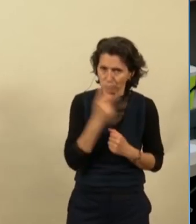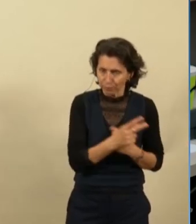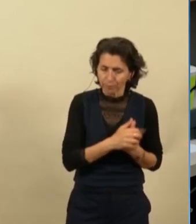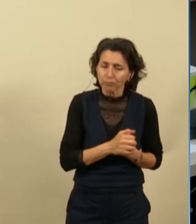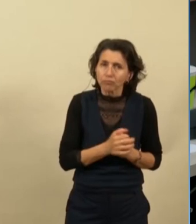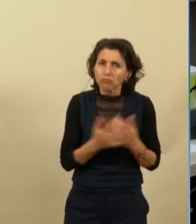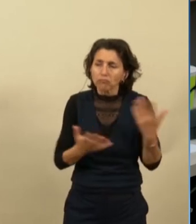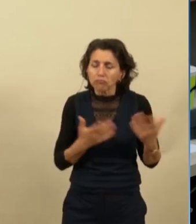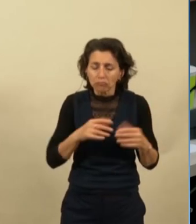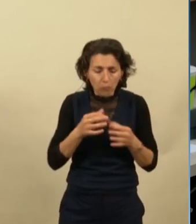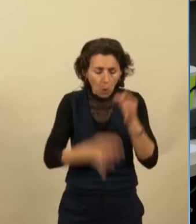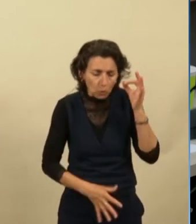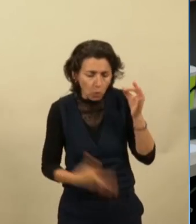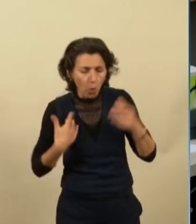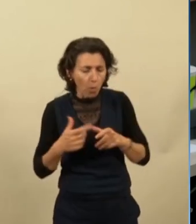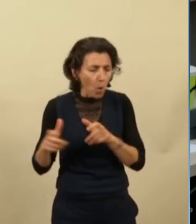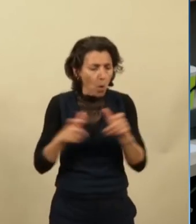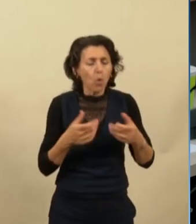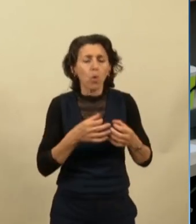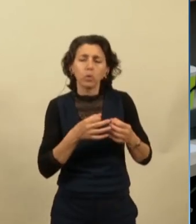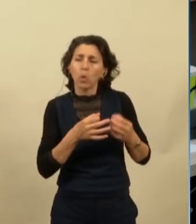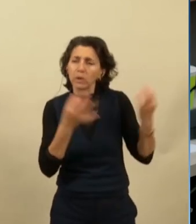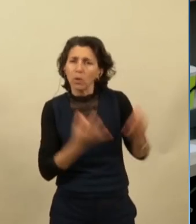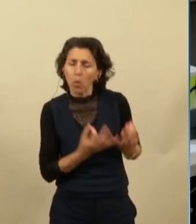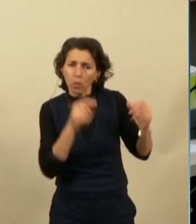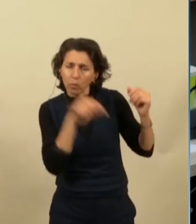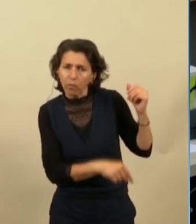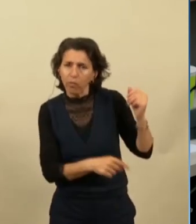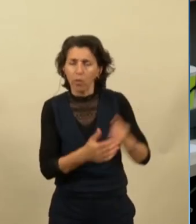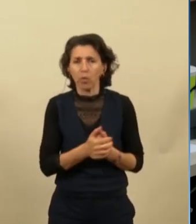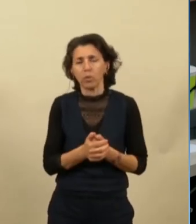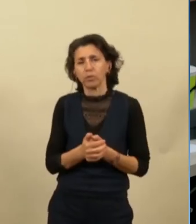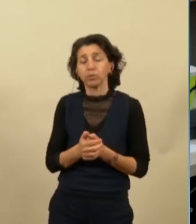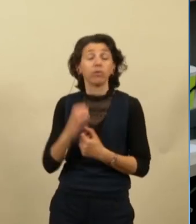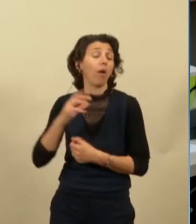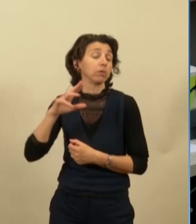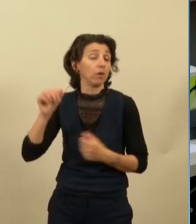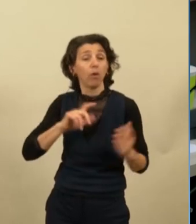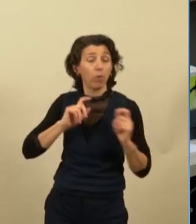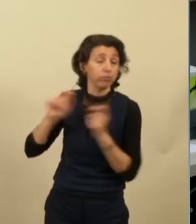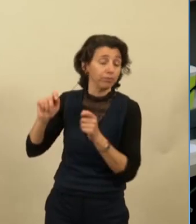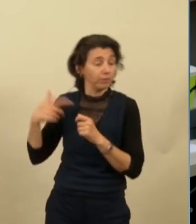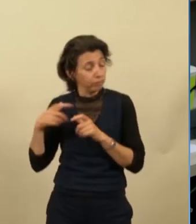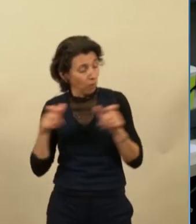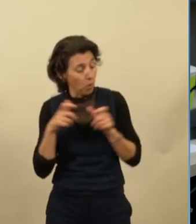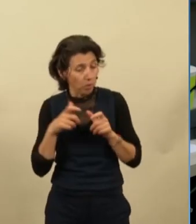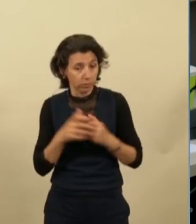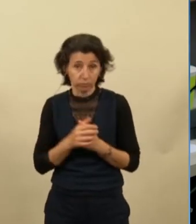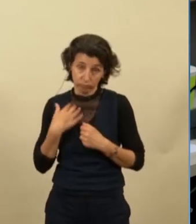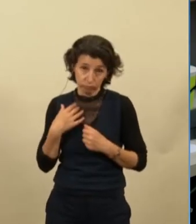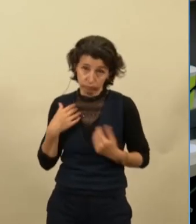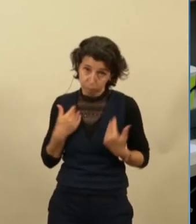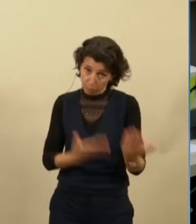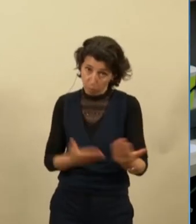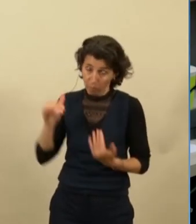d'un contrôle des comptes et de la gestion de la ville de Grenoble à la CRC je propose de rejeter ce vœu autant sur le